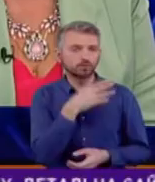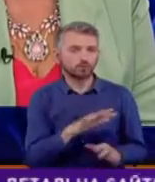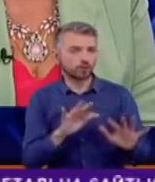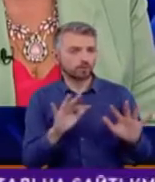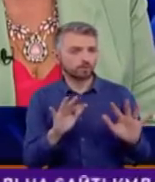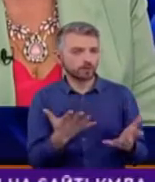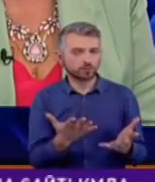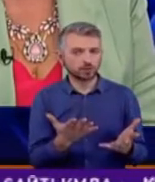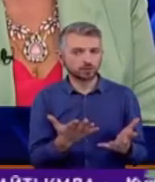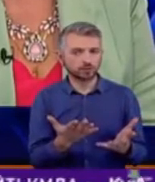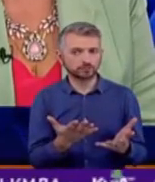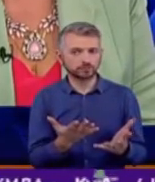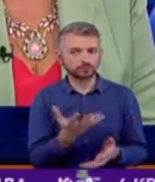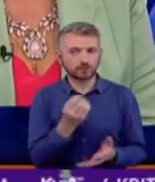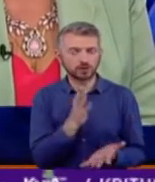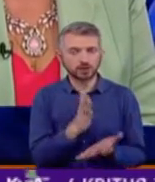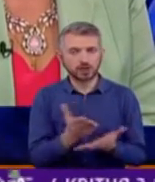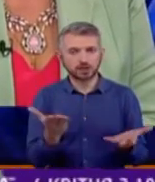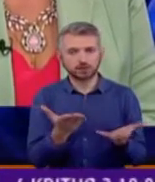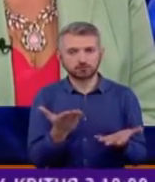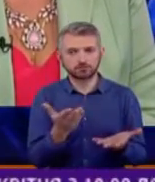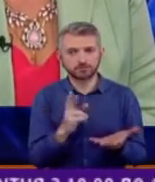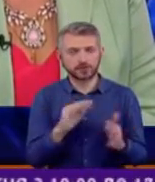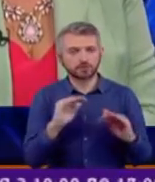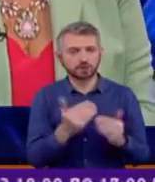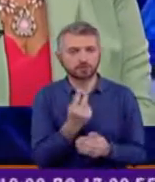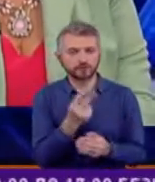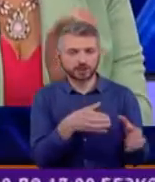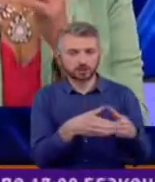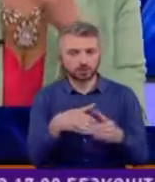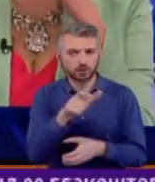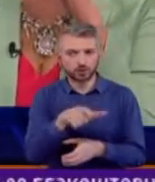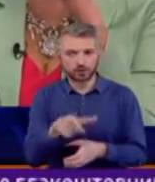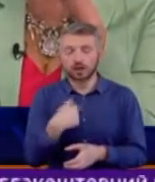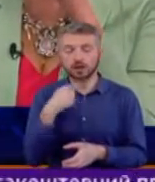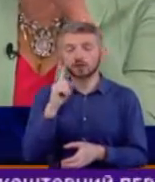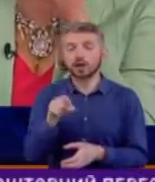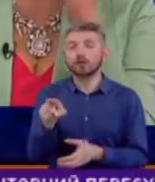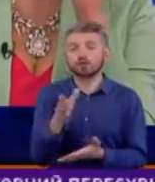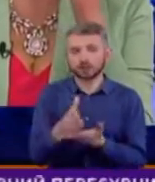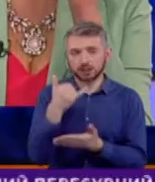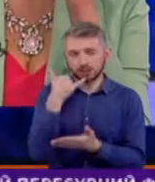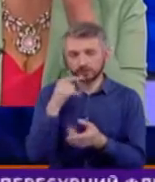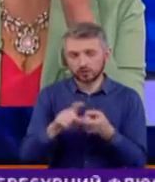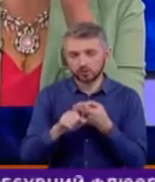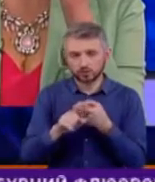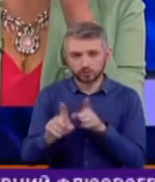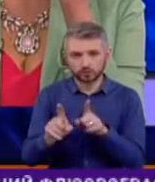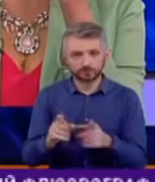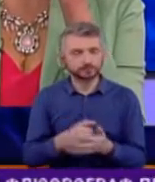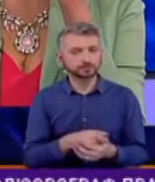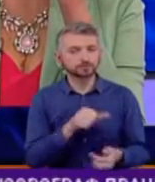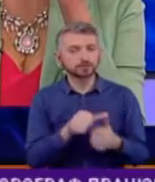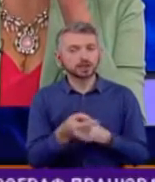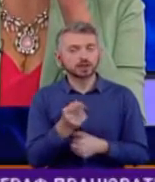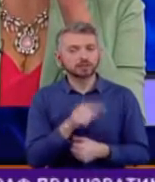випадку ще є, напевно, як мінімум дві категорії людей. Я знаю, що ви на зв'язку, не кладіть трубку, слухавку, будь ласка, зараз. Крім тих,